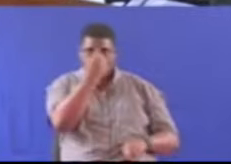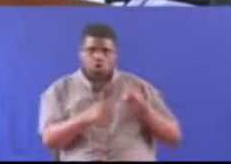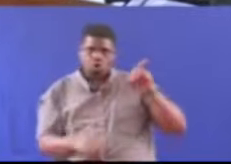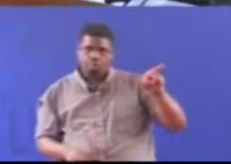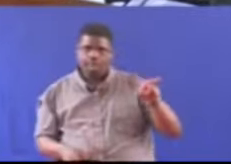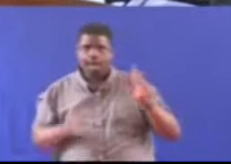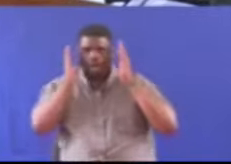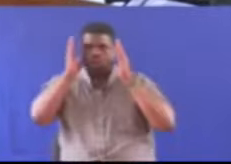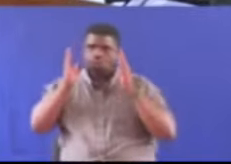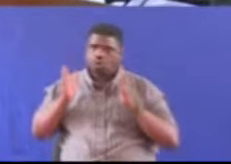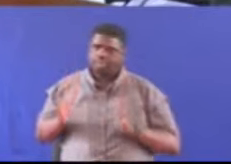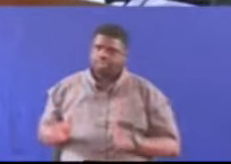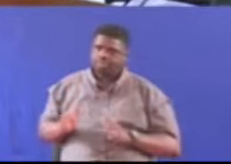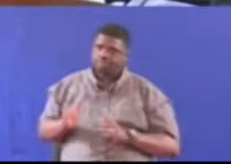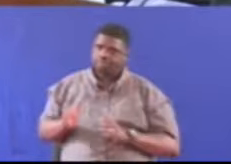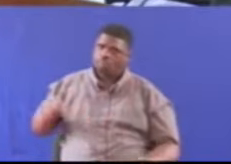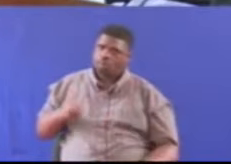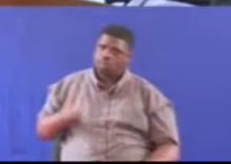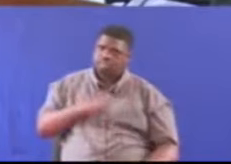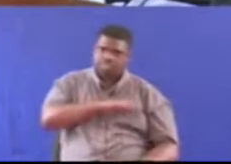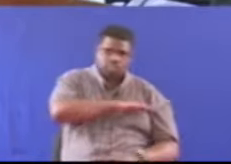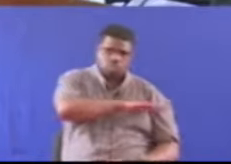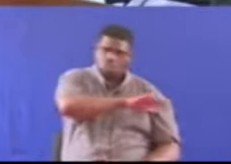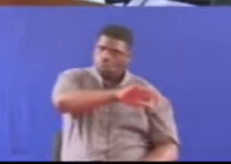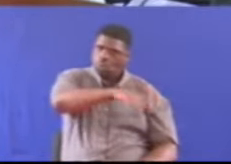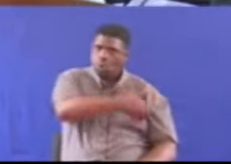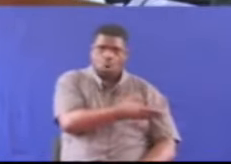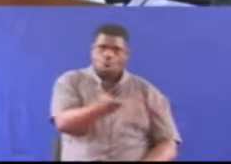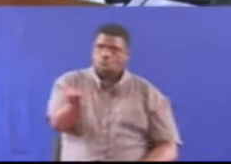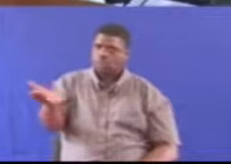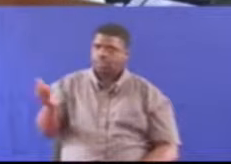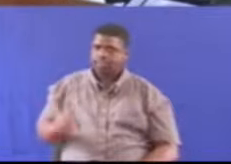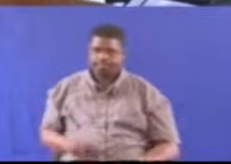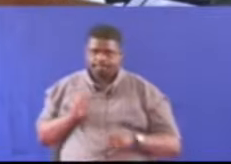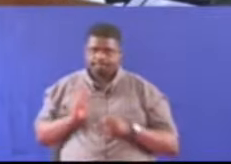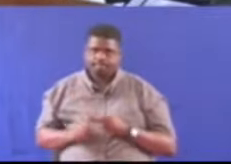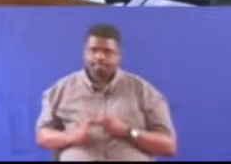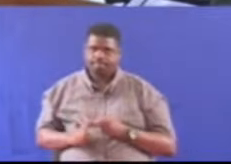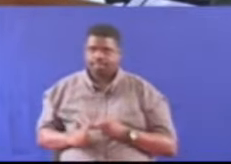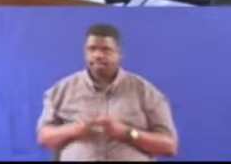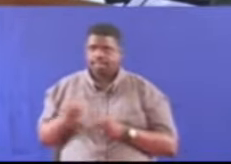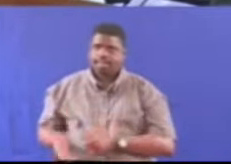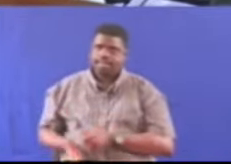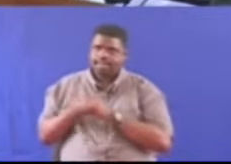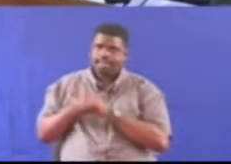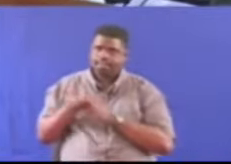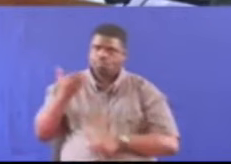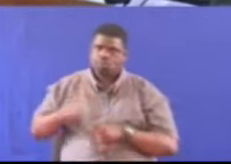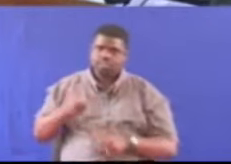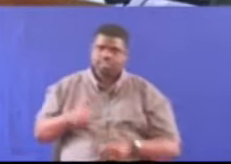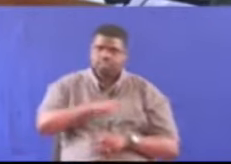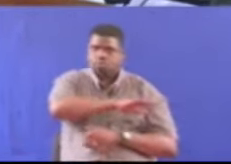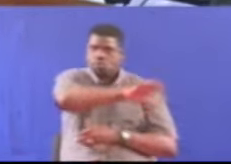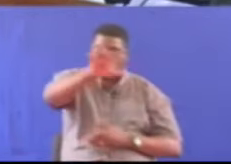waheshimiwa mawaziri wote, waheshimiwa manaibu mawaziri